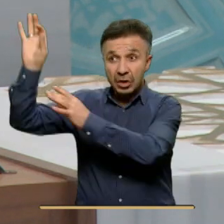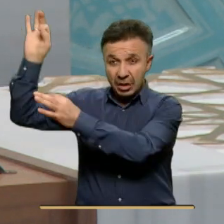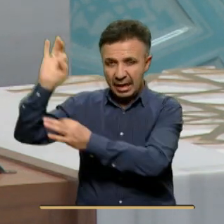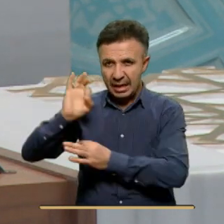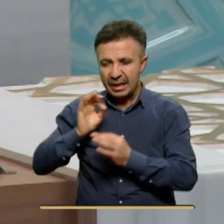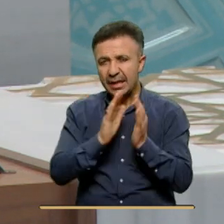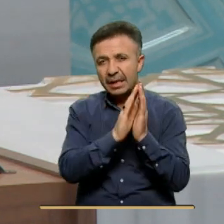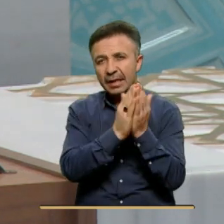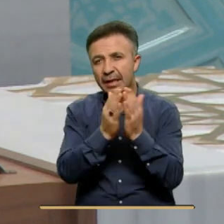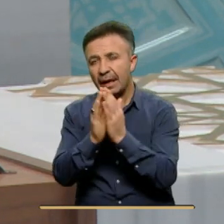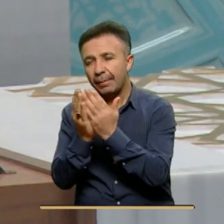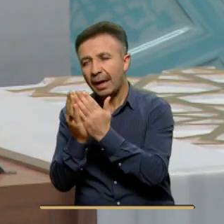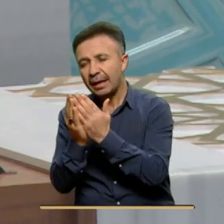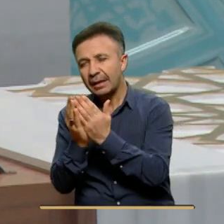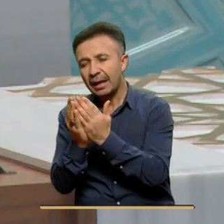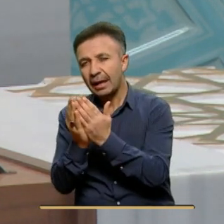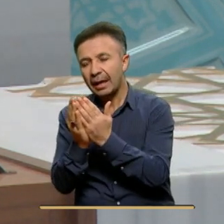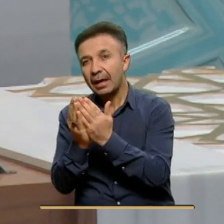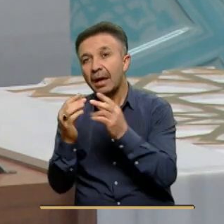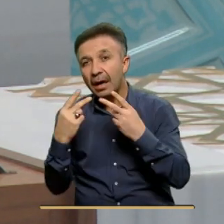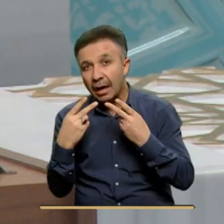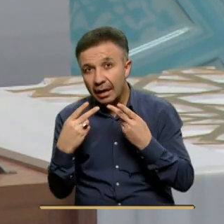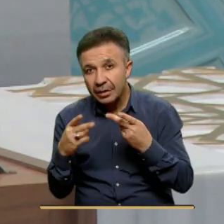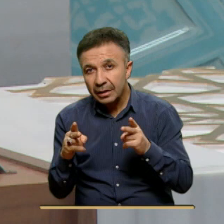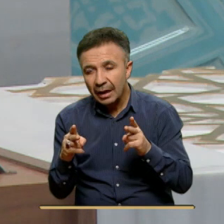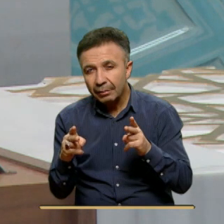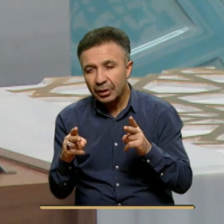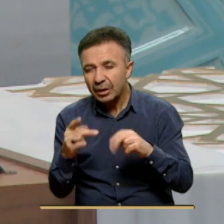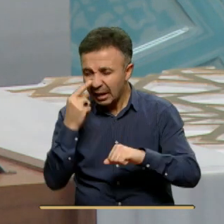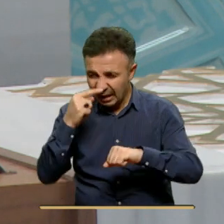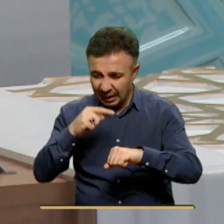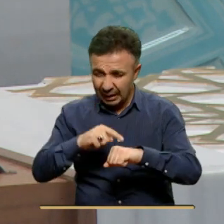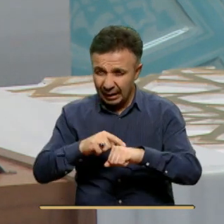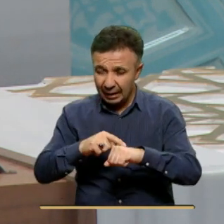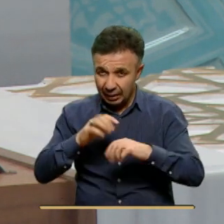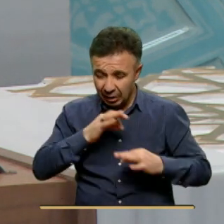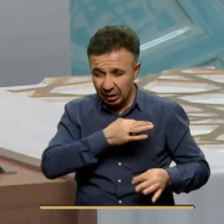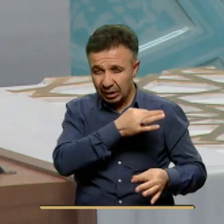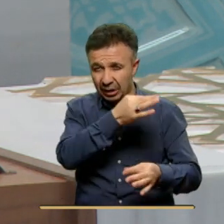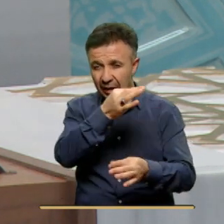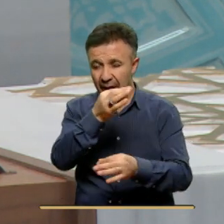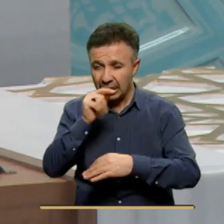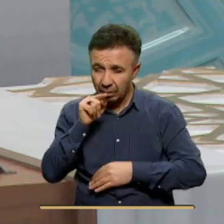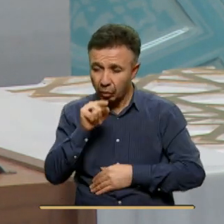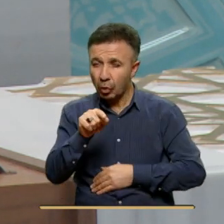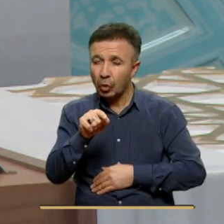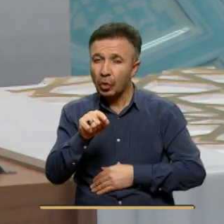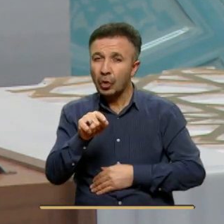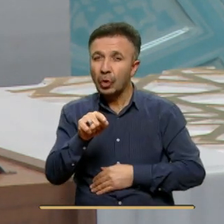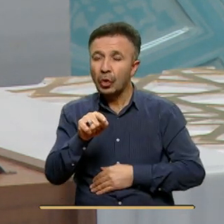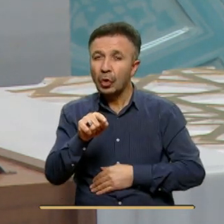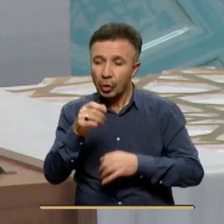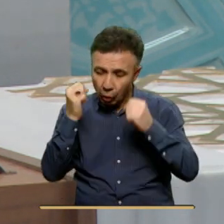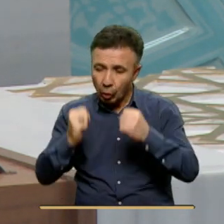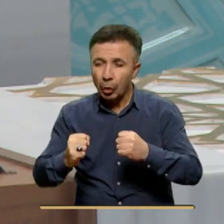kitaplar aracılığıyla açıklamış, inanan kullarına da bu yasaklara